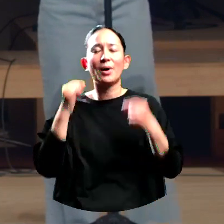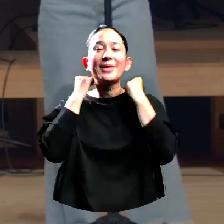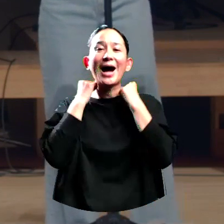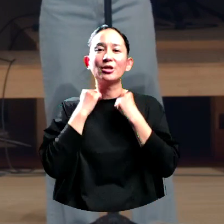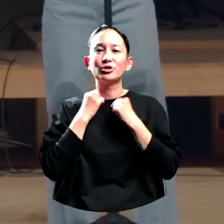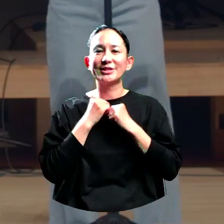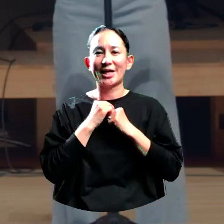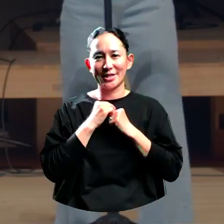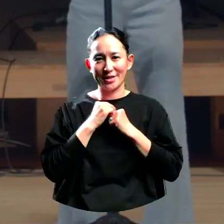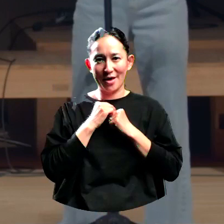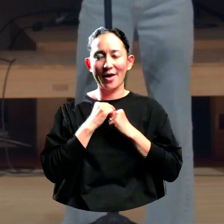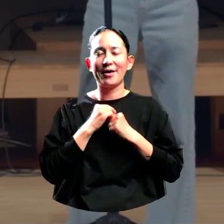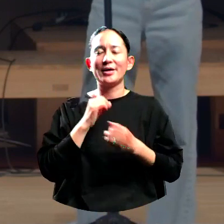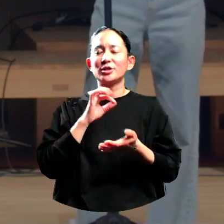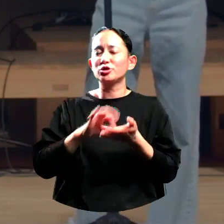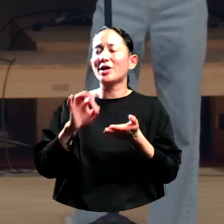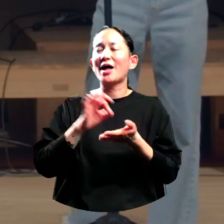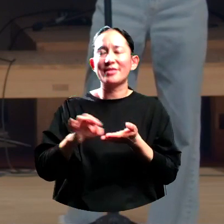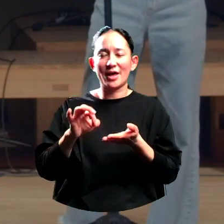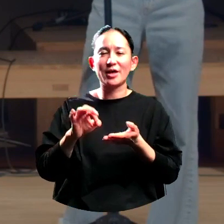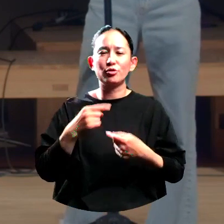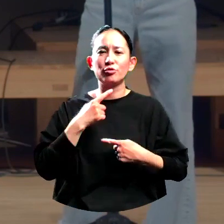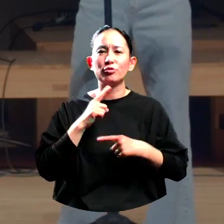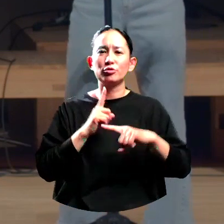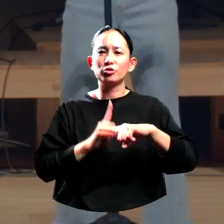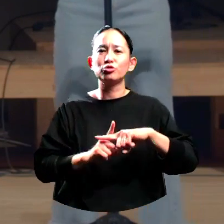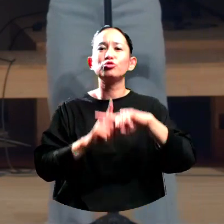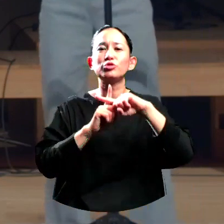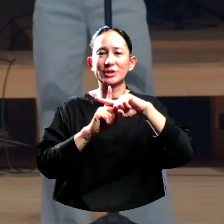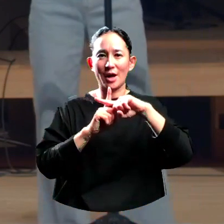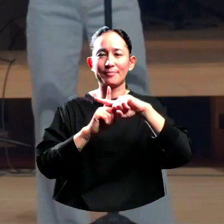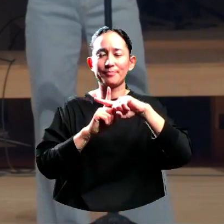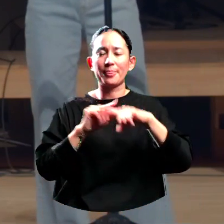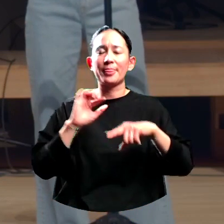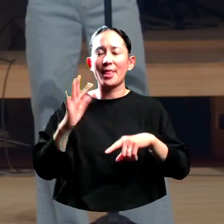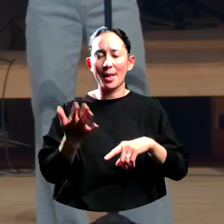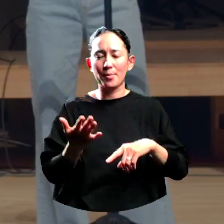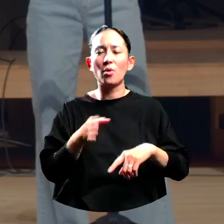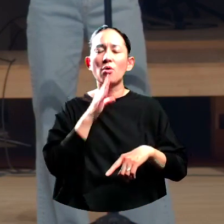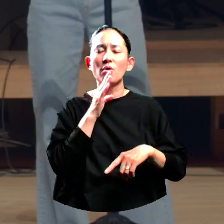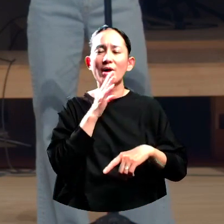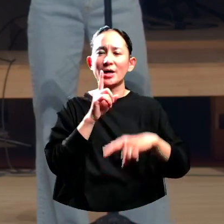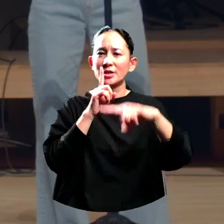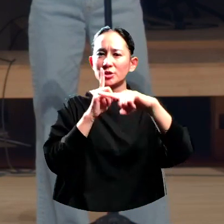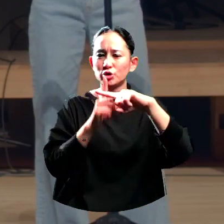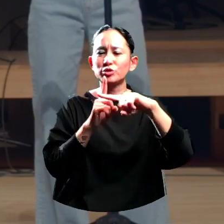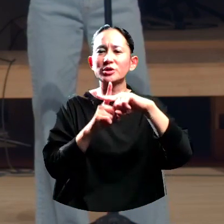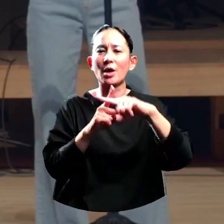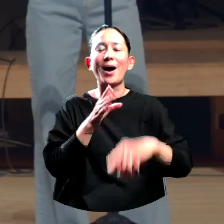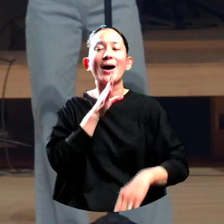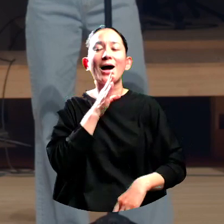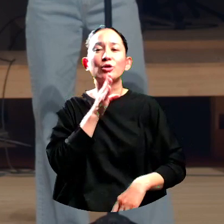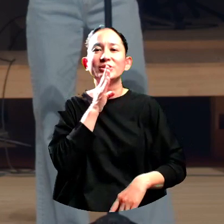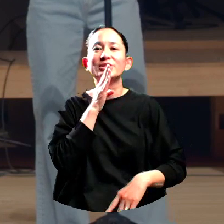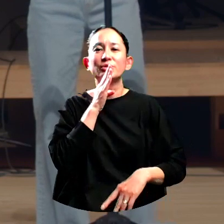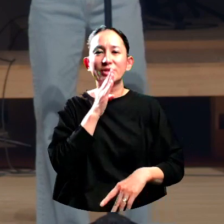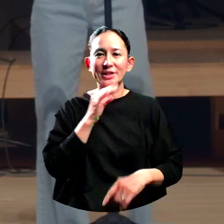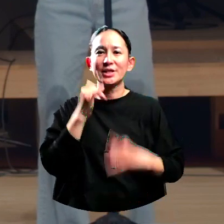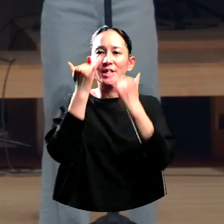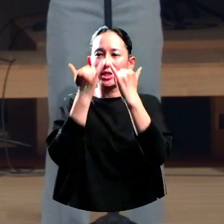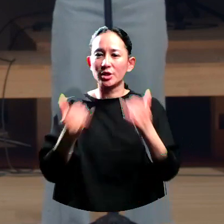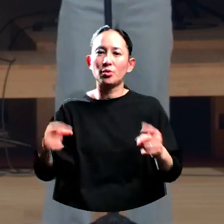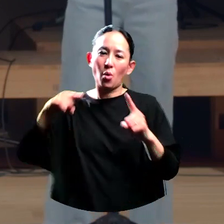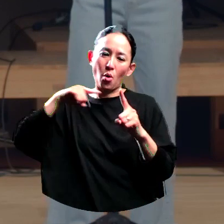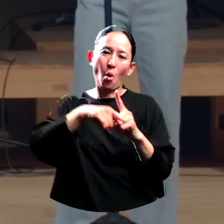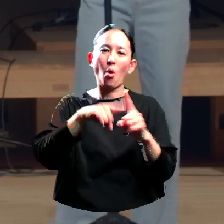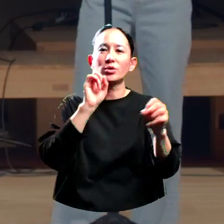して用いられることの多い十字架ですけど、本来十字架っていうのは確実に人を殺すための死刑の道具ですよ。処刑の道具